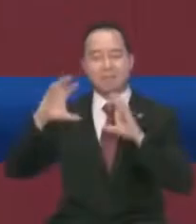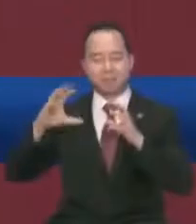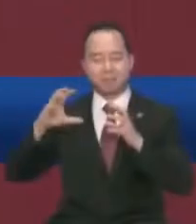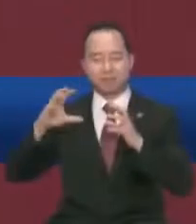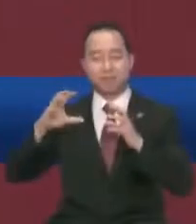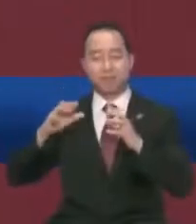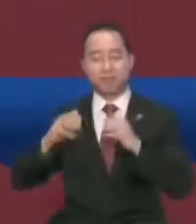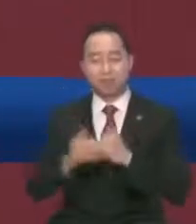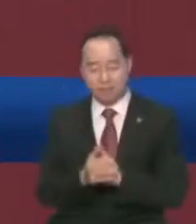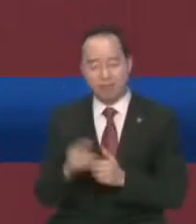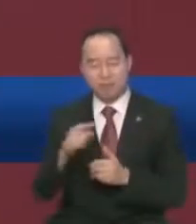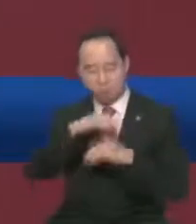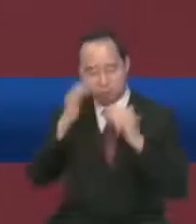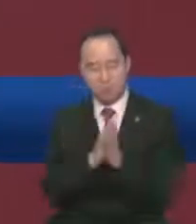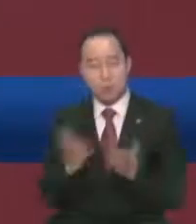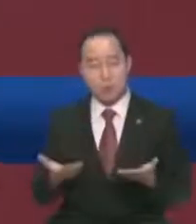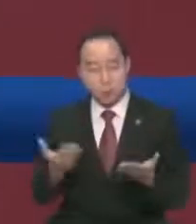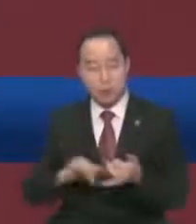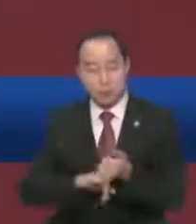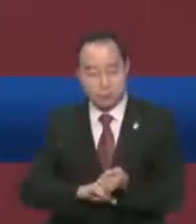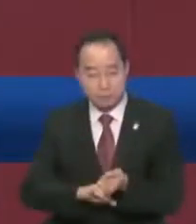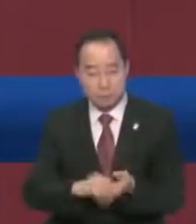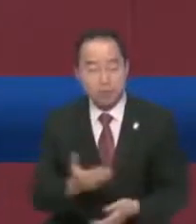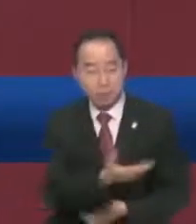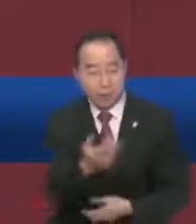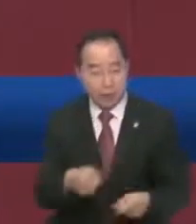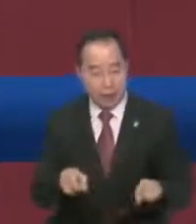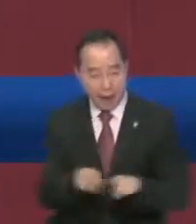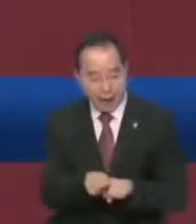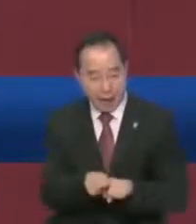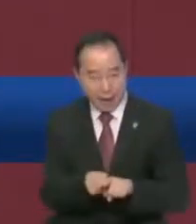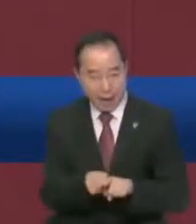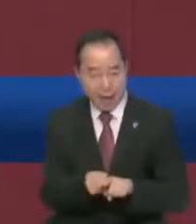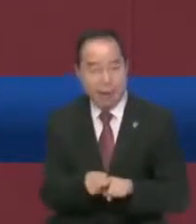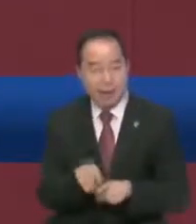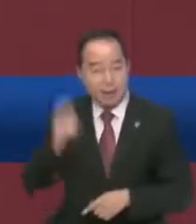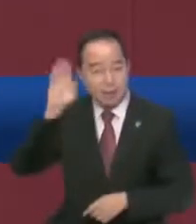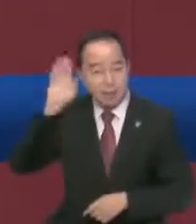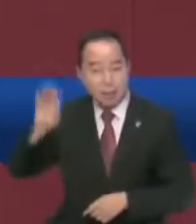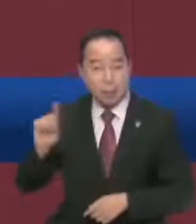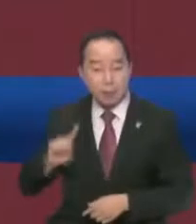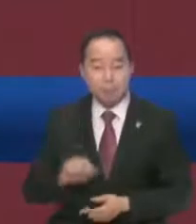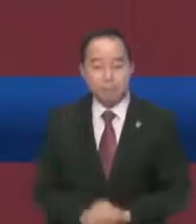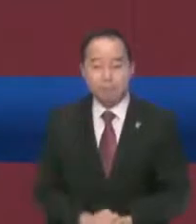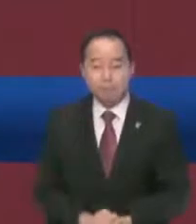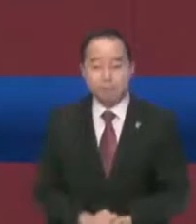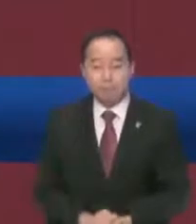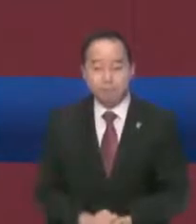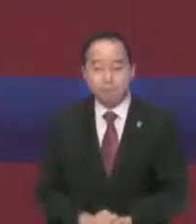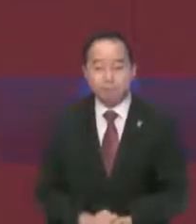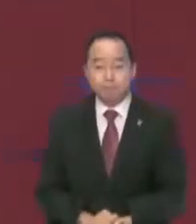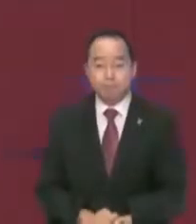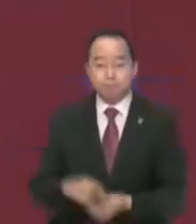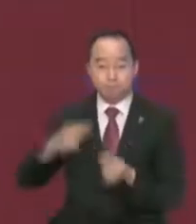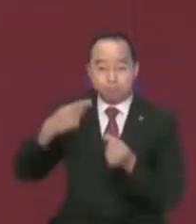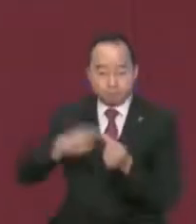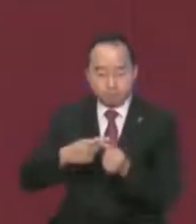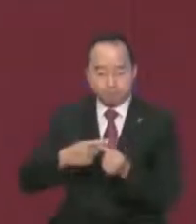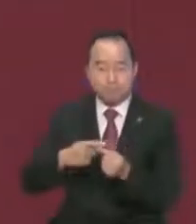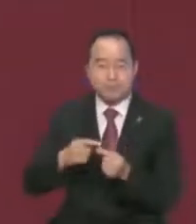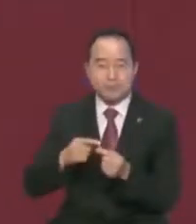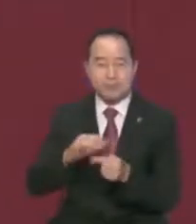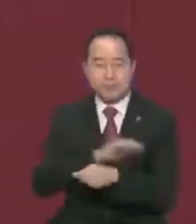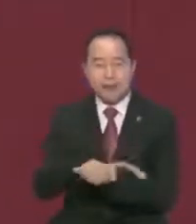노력하겠습니다. 국민 여러분과 함께 만들어갈 우리의 미래는 이렇습니다. 첫째는 잘 사는